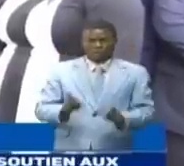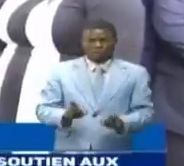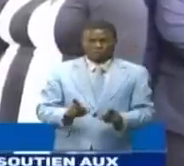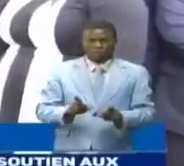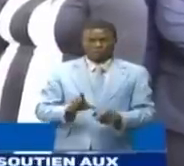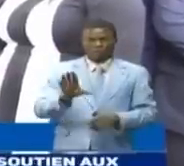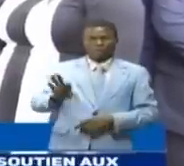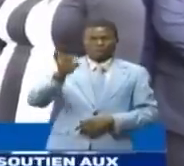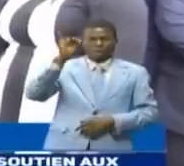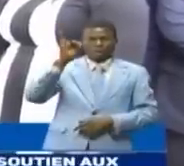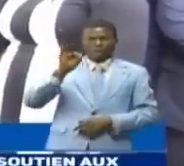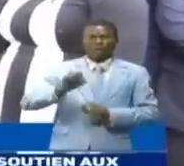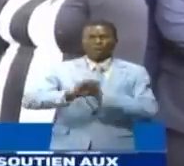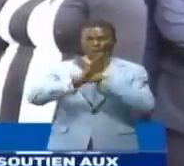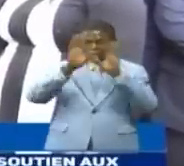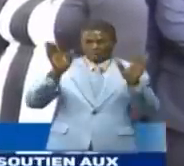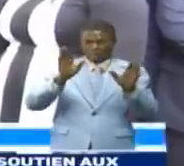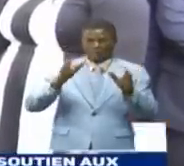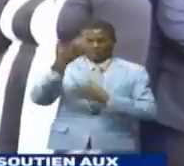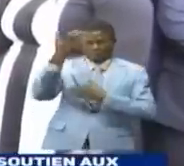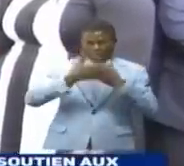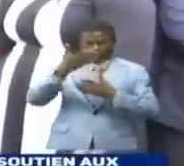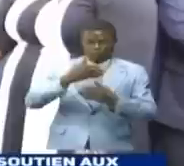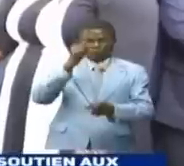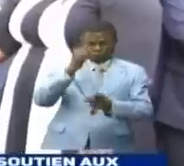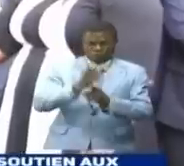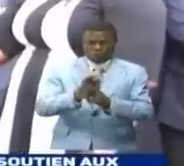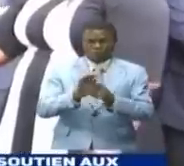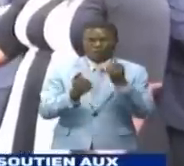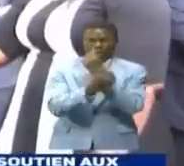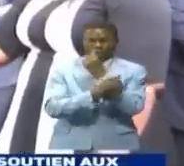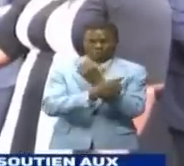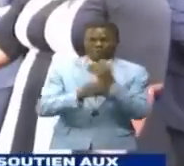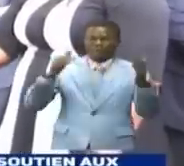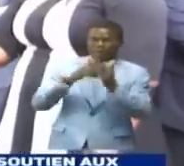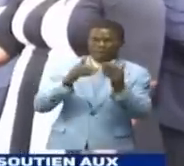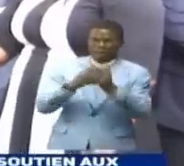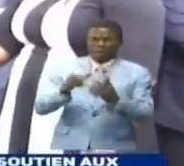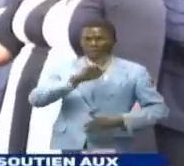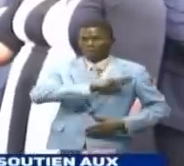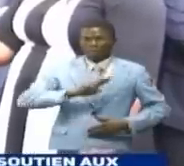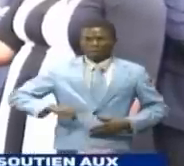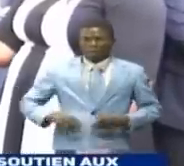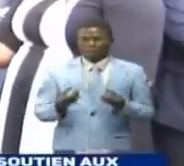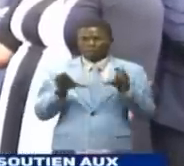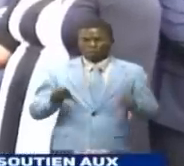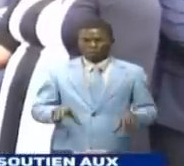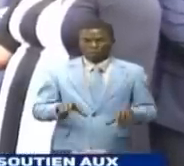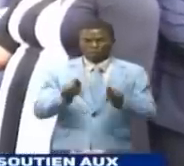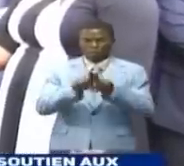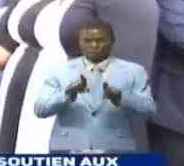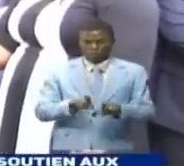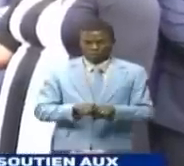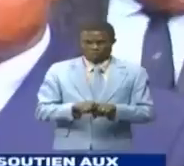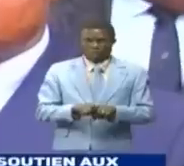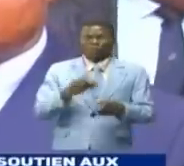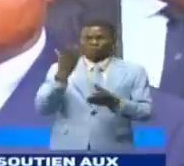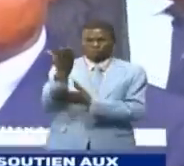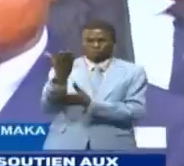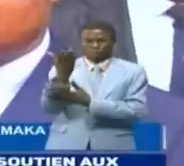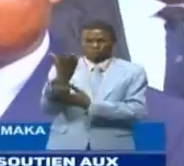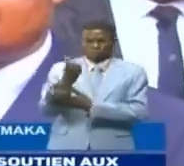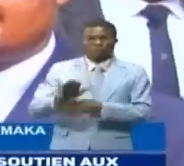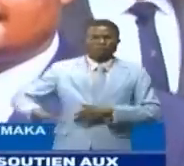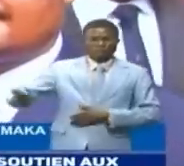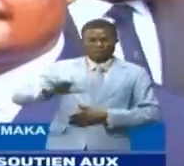nommer clairement le Rwanda comme pays agresseur de la République démocratique du Congo, et a demandé à ces